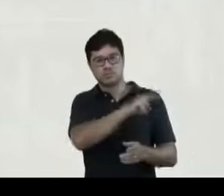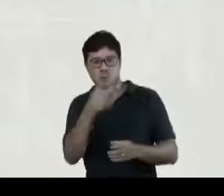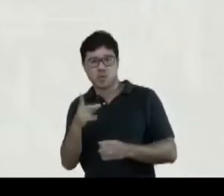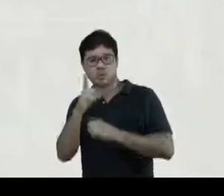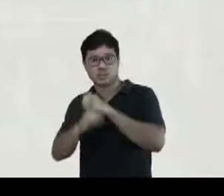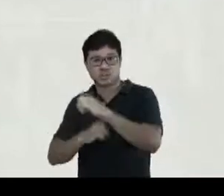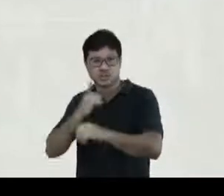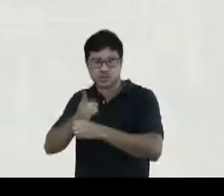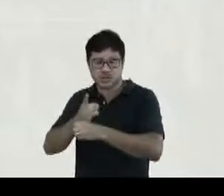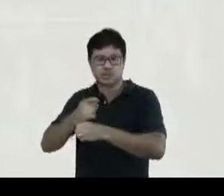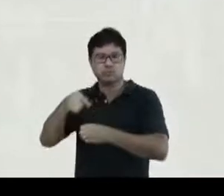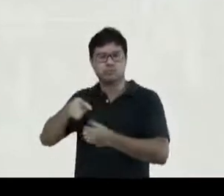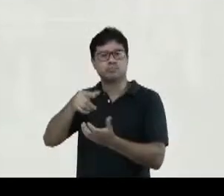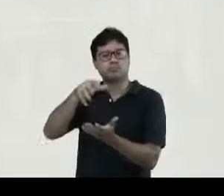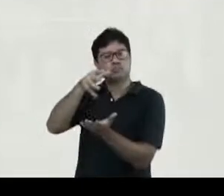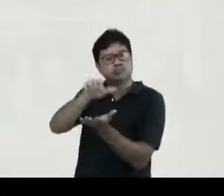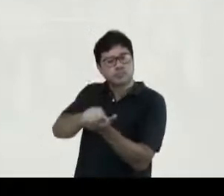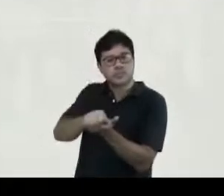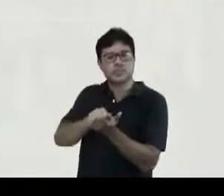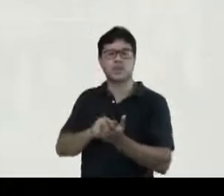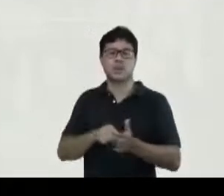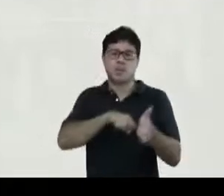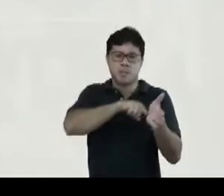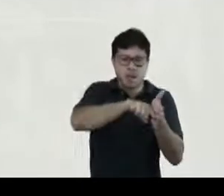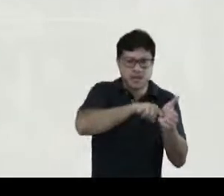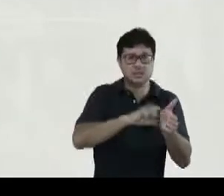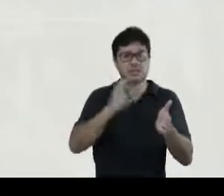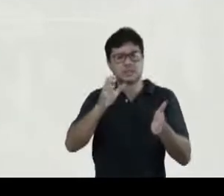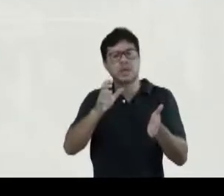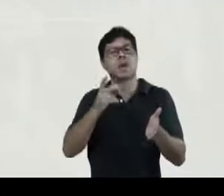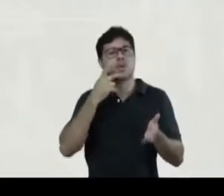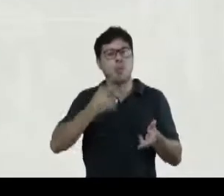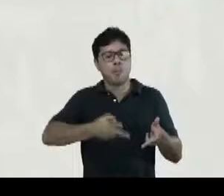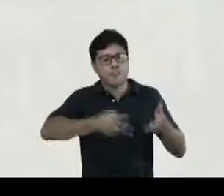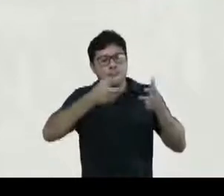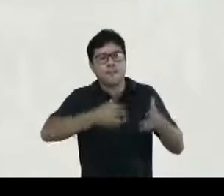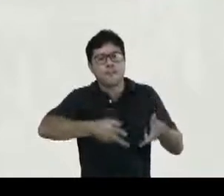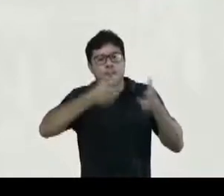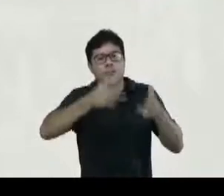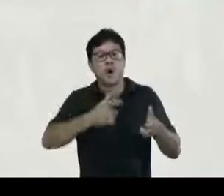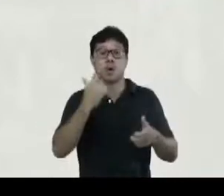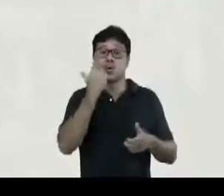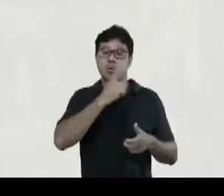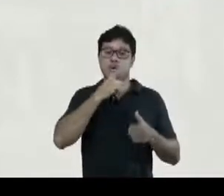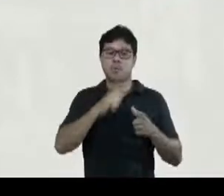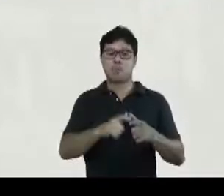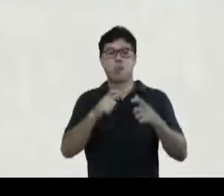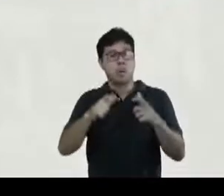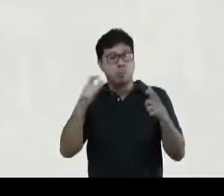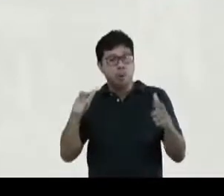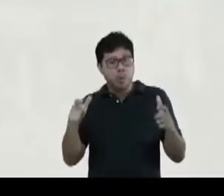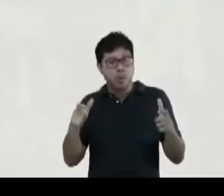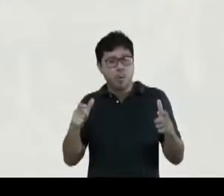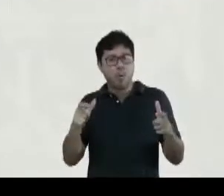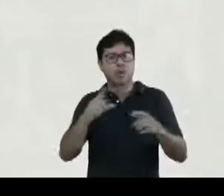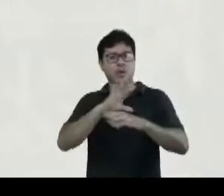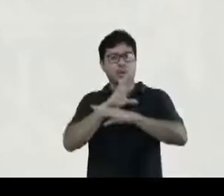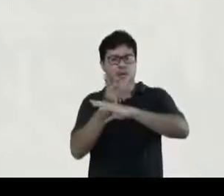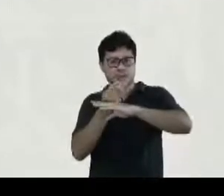Forschung schöpfen aus diesen Quellen und tragen zum Wachsen der Bestände durch ihre Publikationen